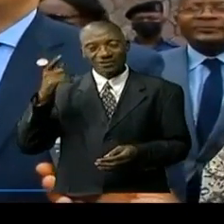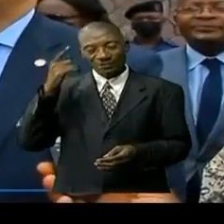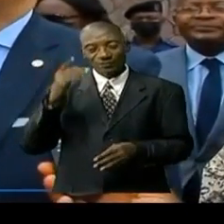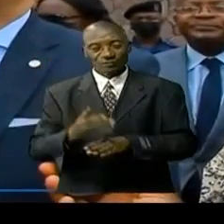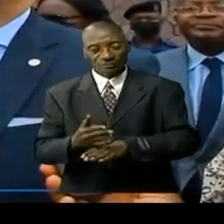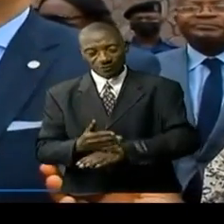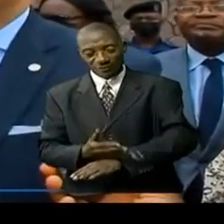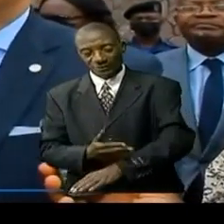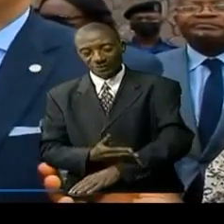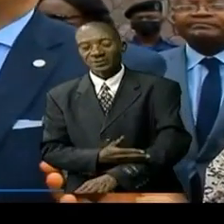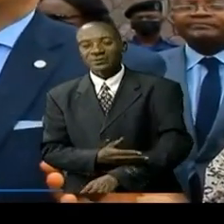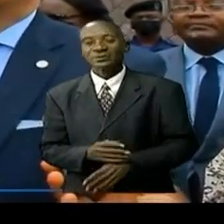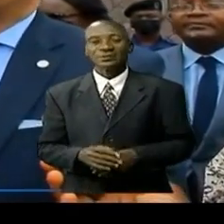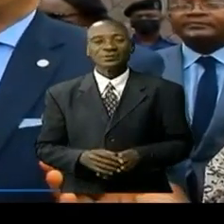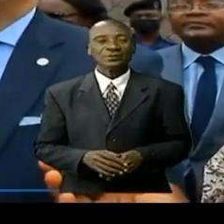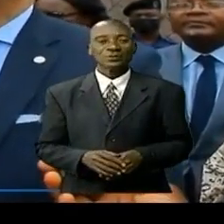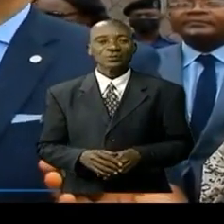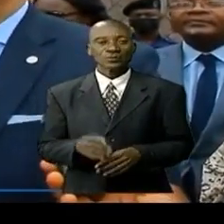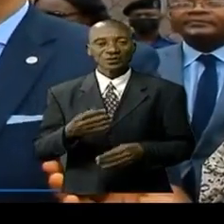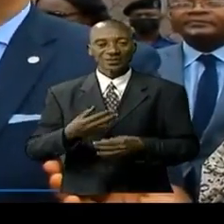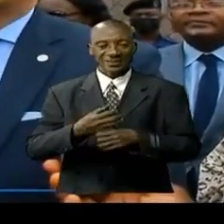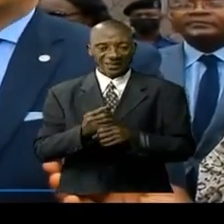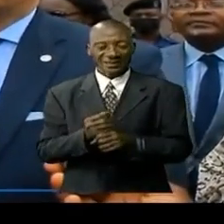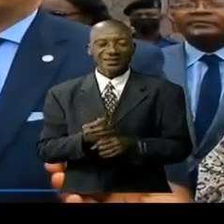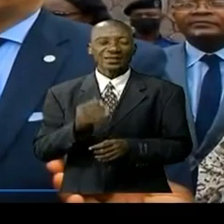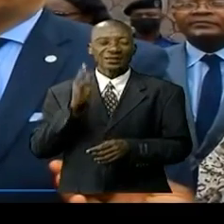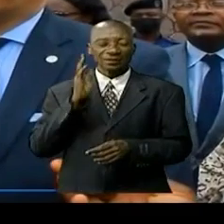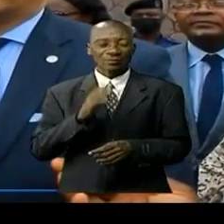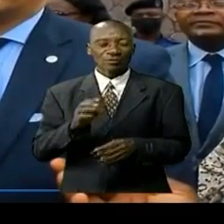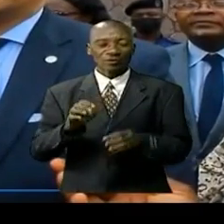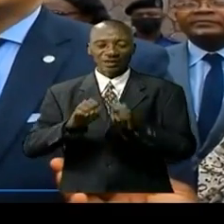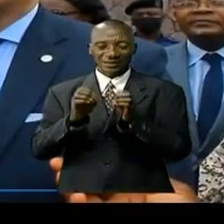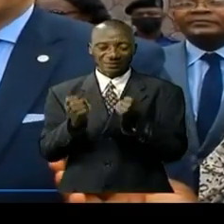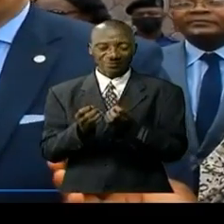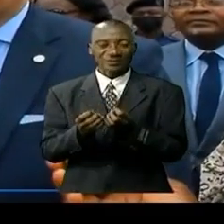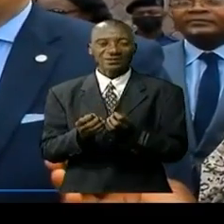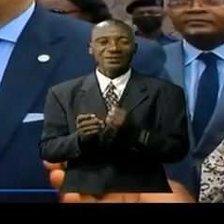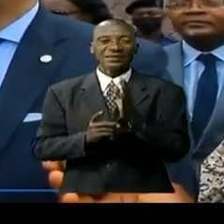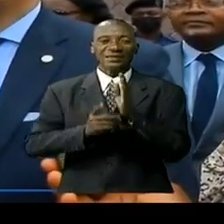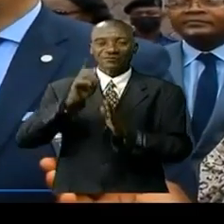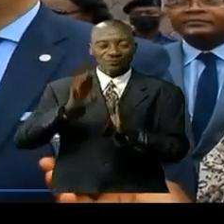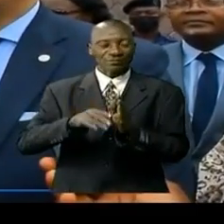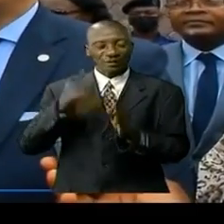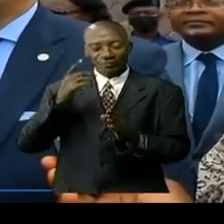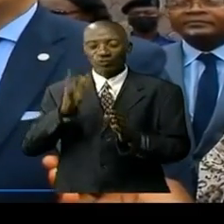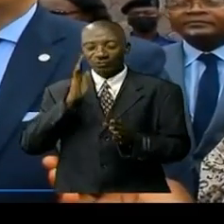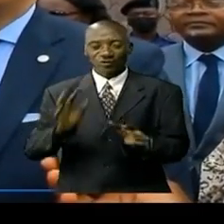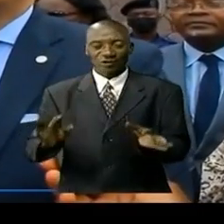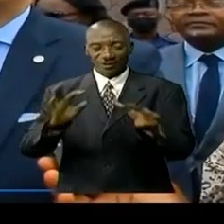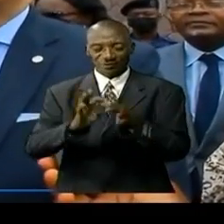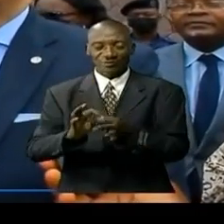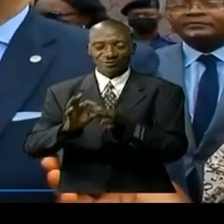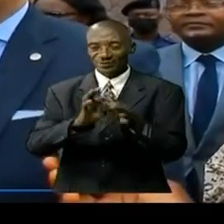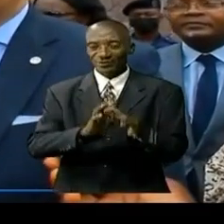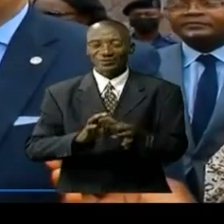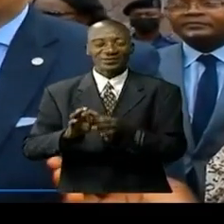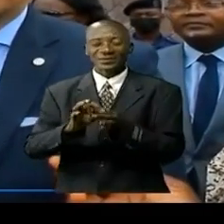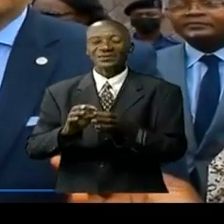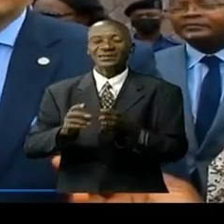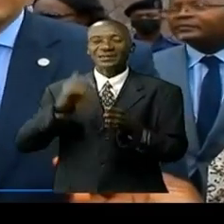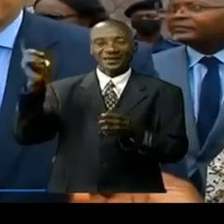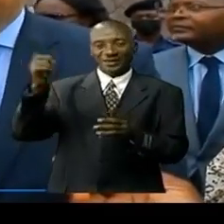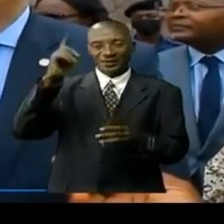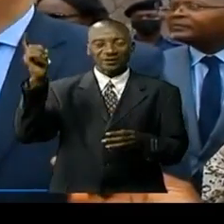professionnelle, vers la création d'entreprises à travers le développement de l'entrepreneuriat. C'est tout un programme international dans plus de 70 pays